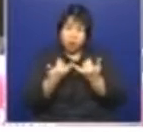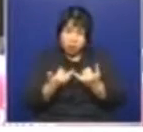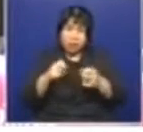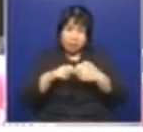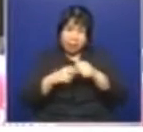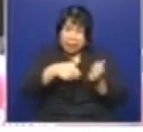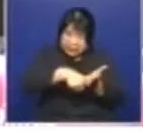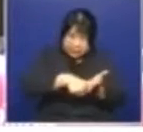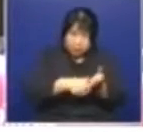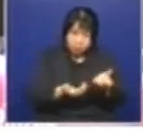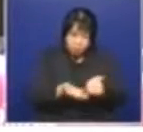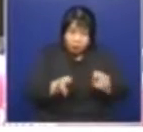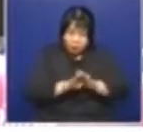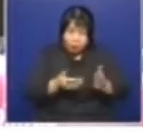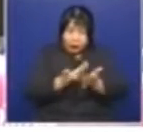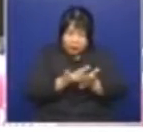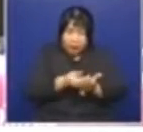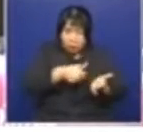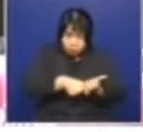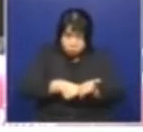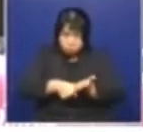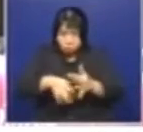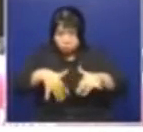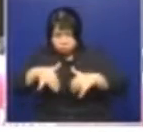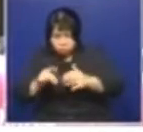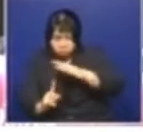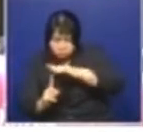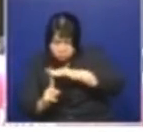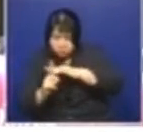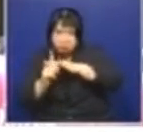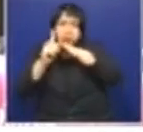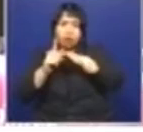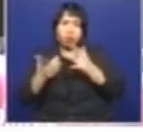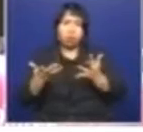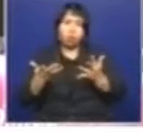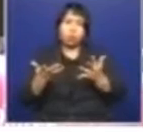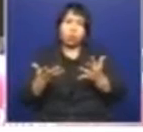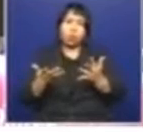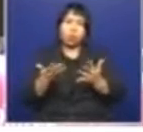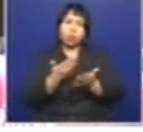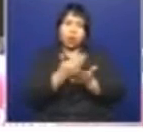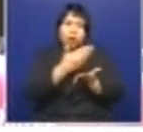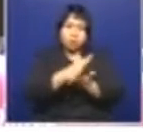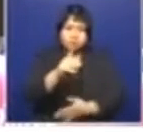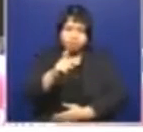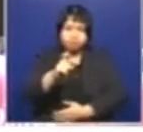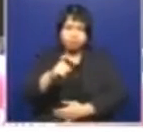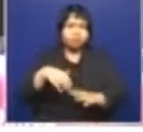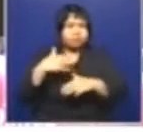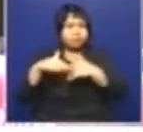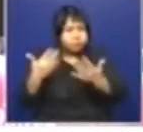าดนี้นี่สาธารณะขนาดนี้ในที่สุดมันจะถึงจุดไม่มีความสามารถในการใช้หนี้แล้วประเทศจะไปยังไงเด็กมีสิทธิ์คิ